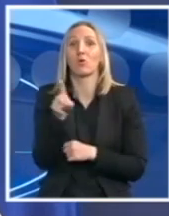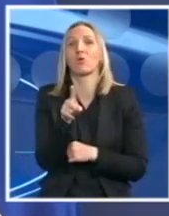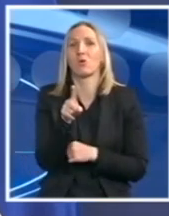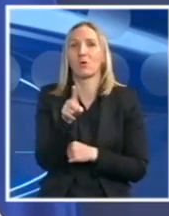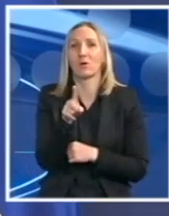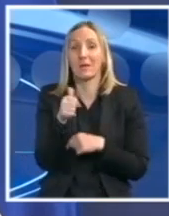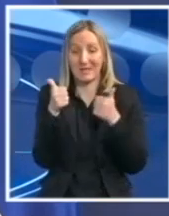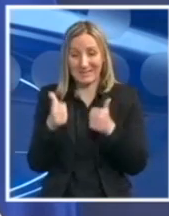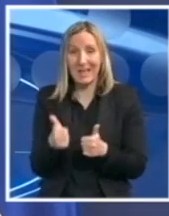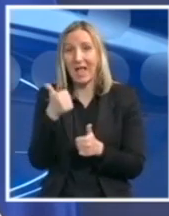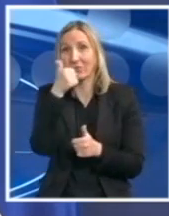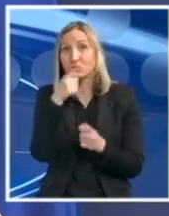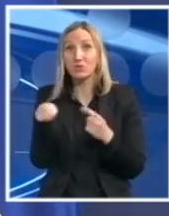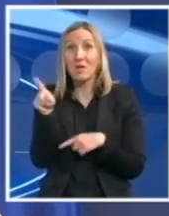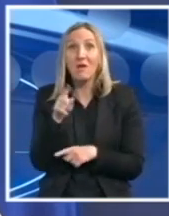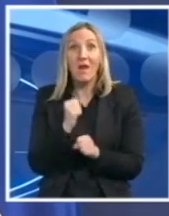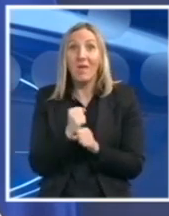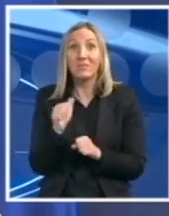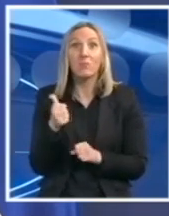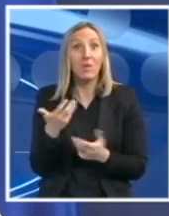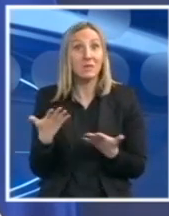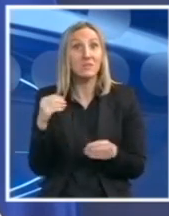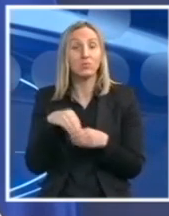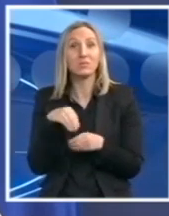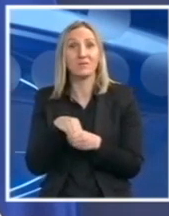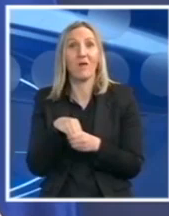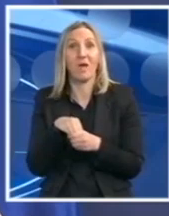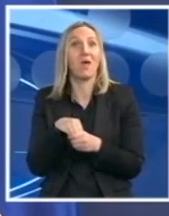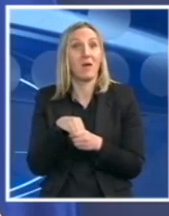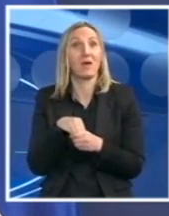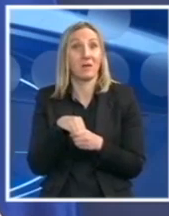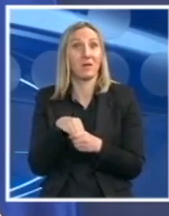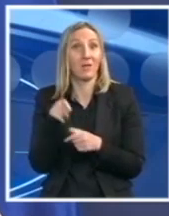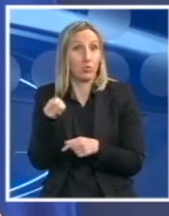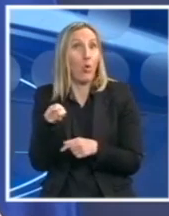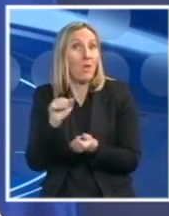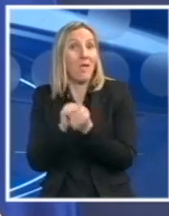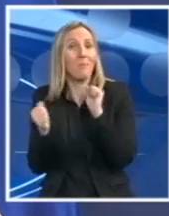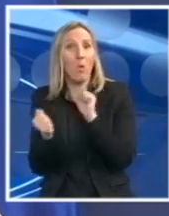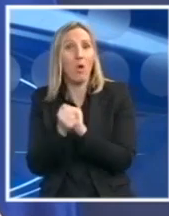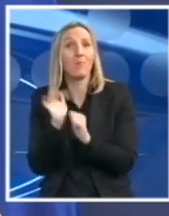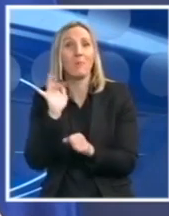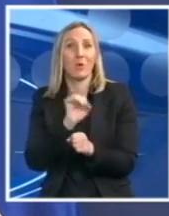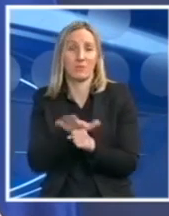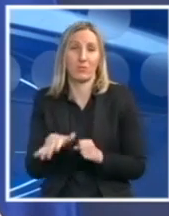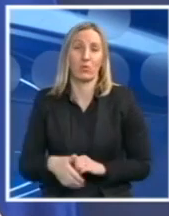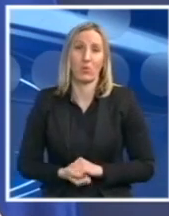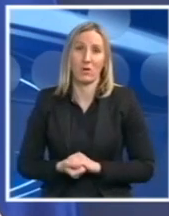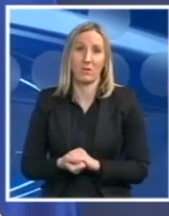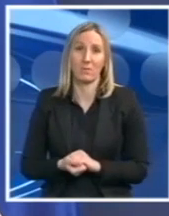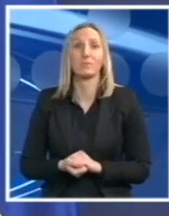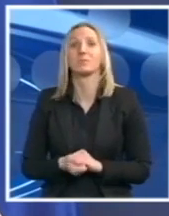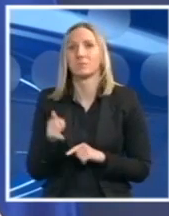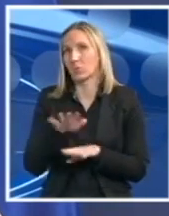udruženo činimo u ovom momentu, jeste osnova prave borbe protiv ove infekcije. To bi